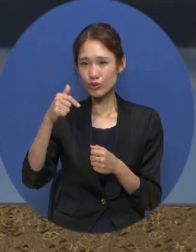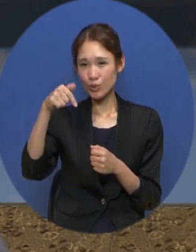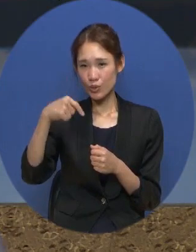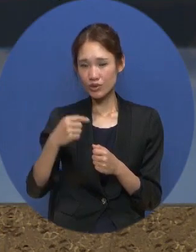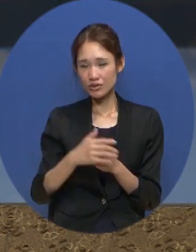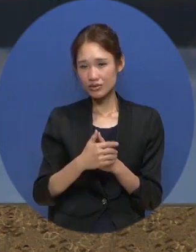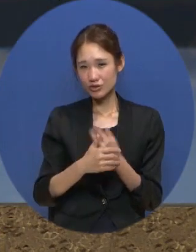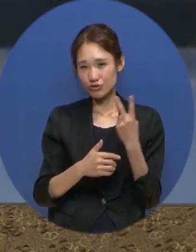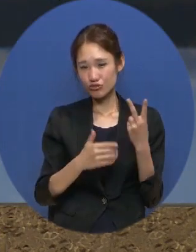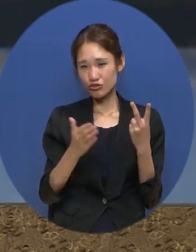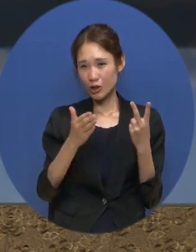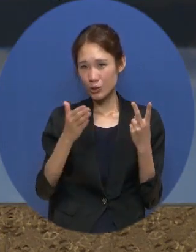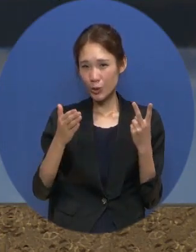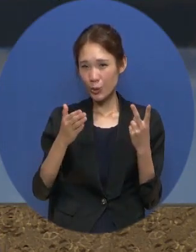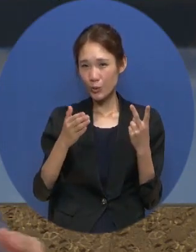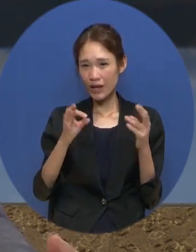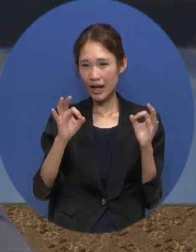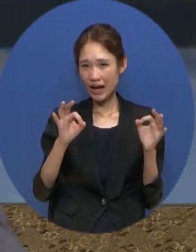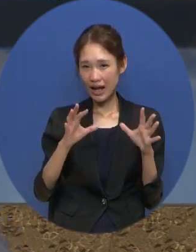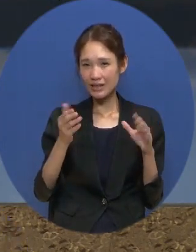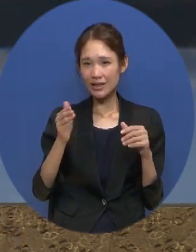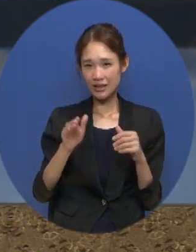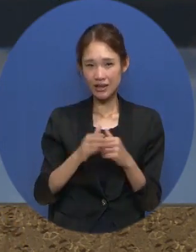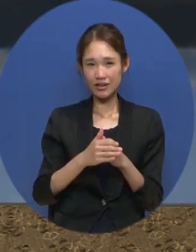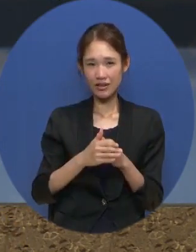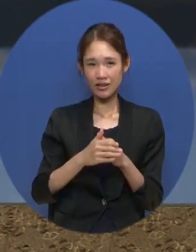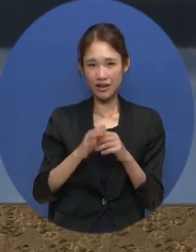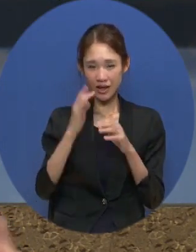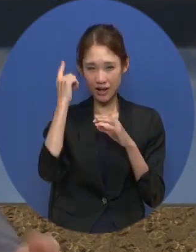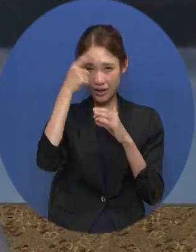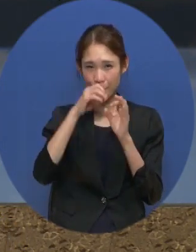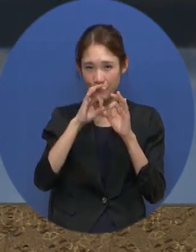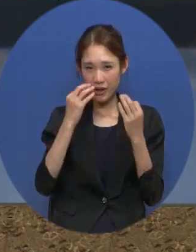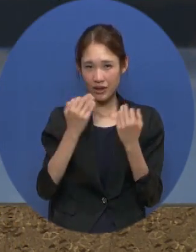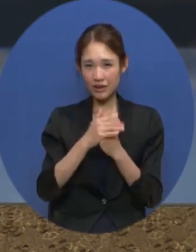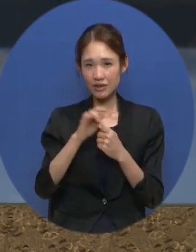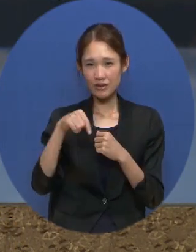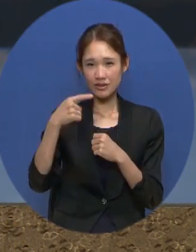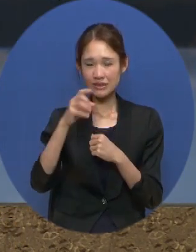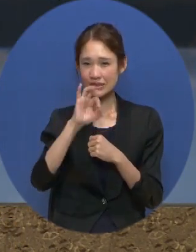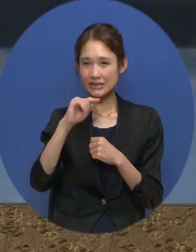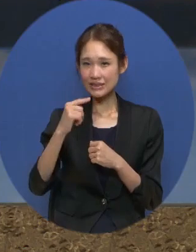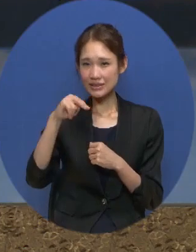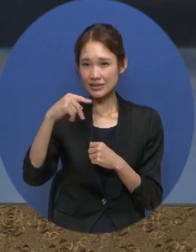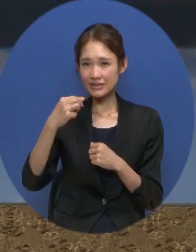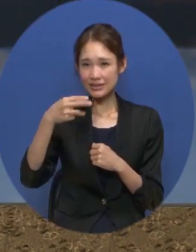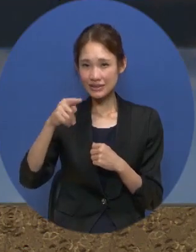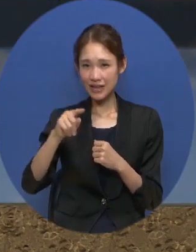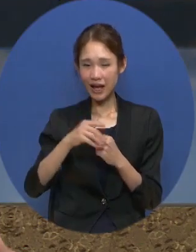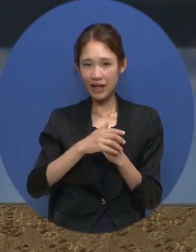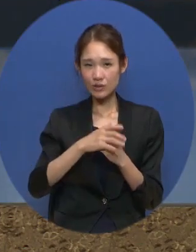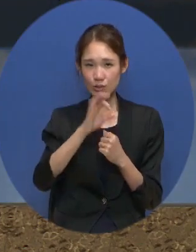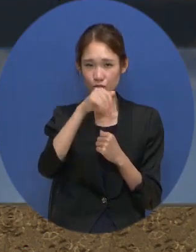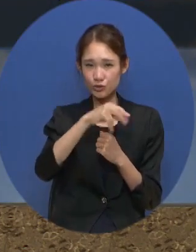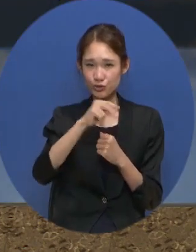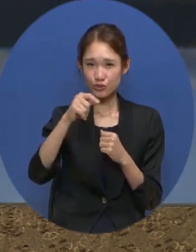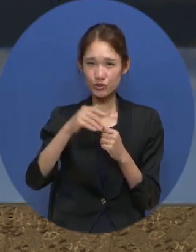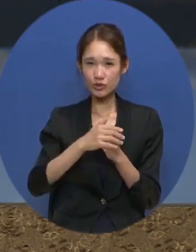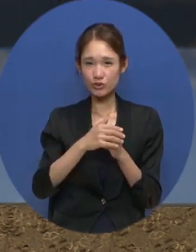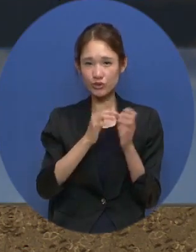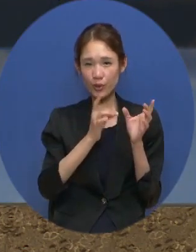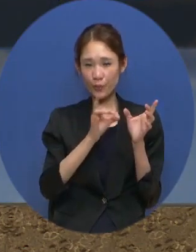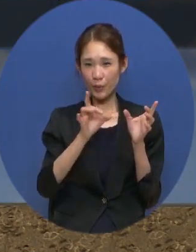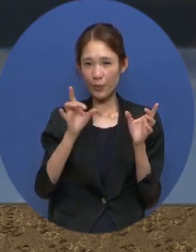뭐 카페 블로그 정도였다면 그게 이제 페이스북으로 넘어가고 이제 페이스북에서 인스타그램으로 넘어가고 유튜브로 또 넘어가고 네.